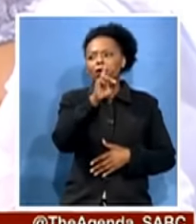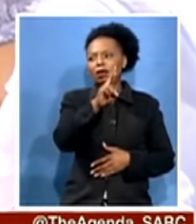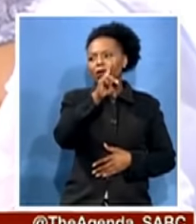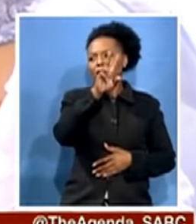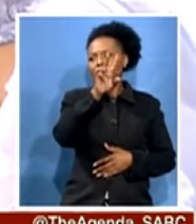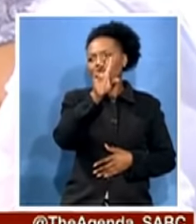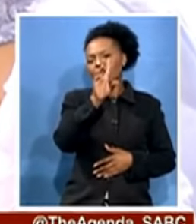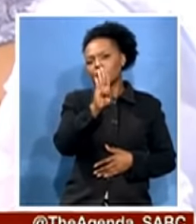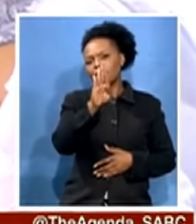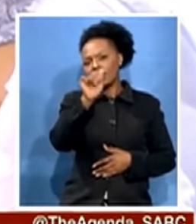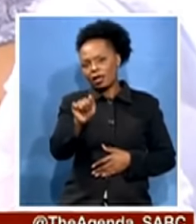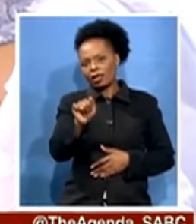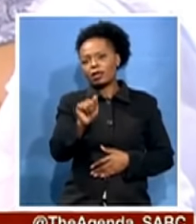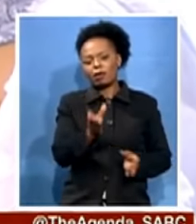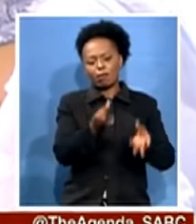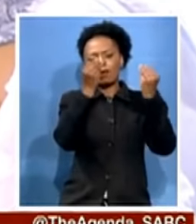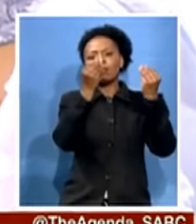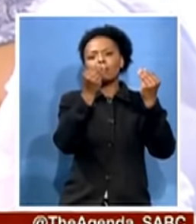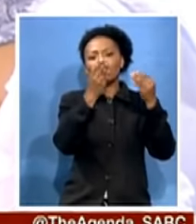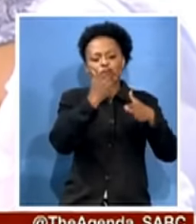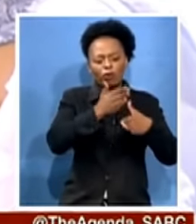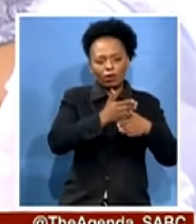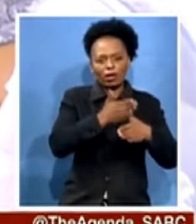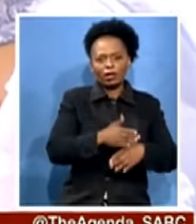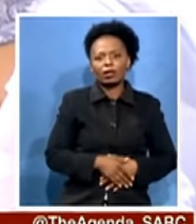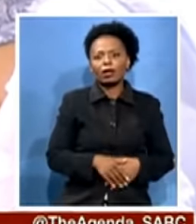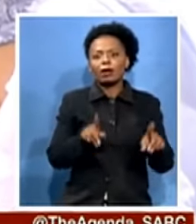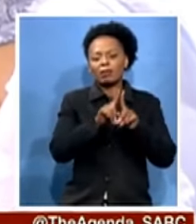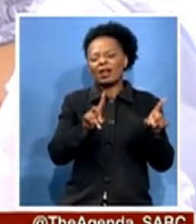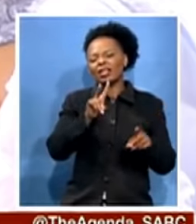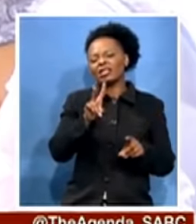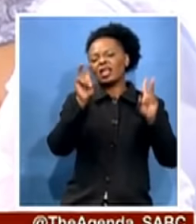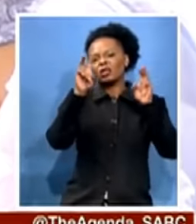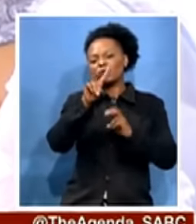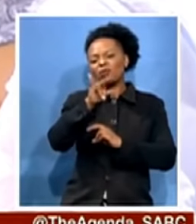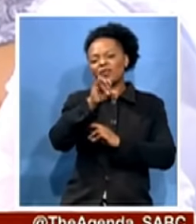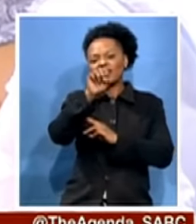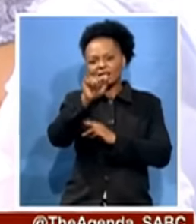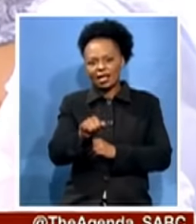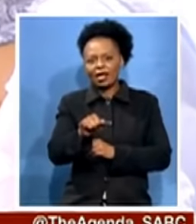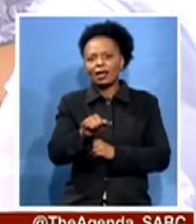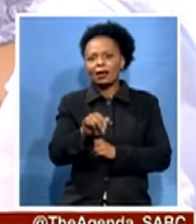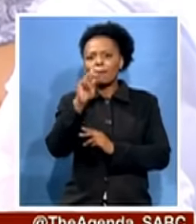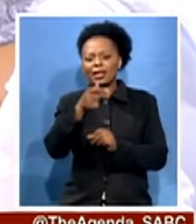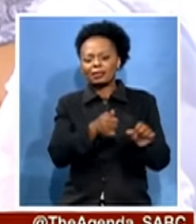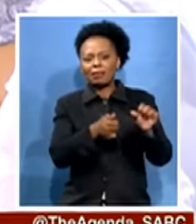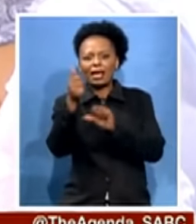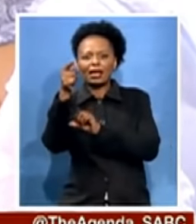seSouth Africa i-visa. Kwafuneka aphindele. Ngathi mina ngahamba kanjani uqashwa njengokodwa.